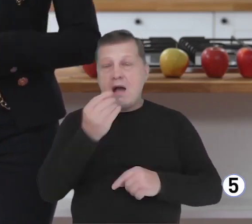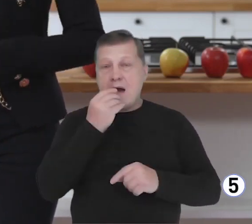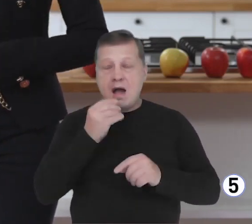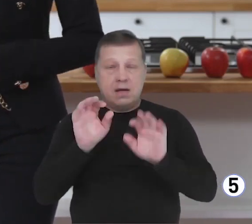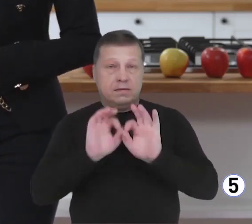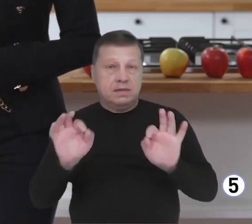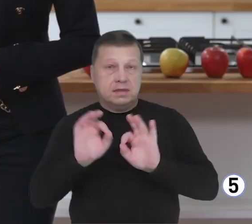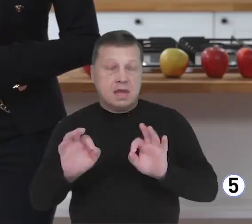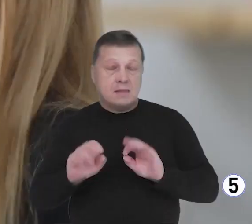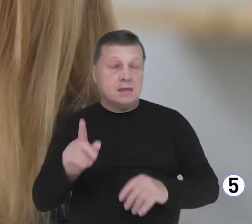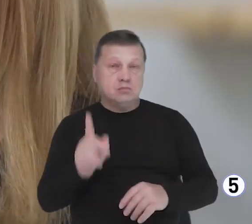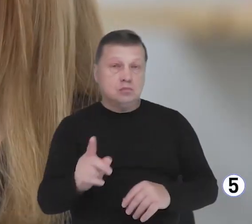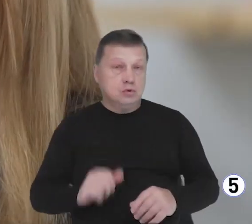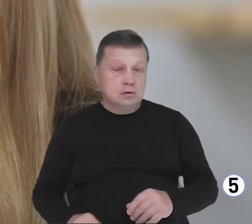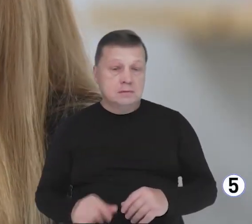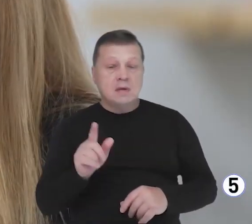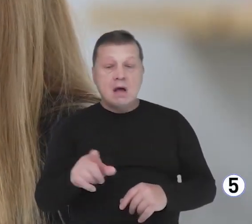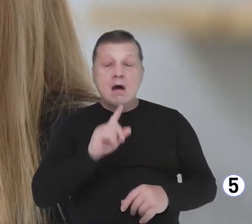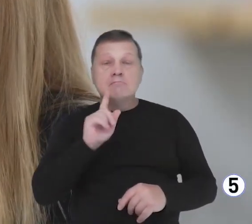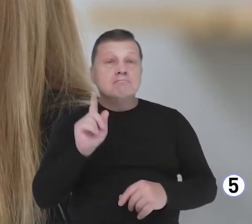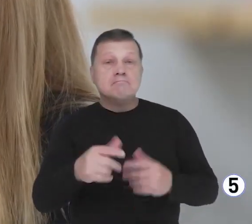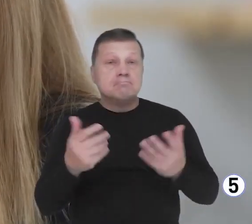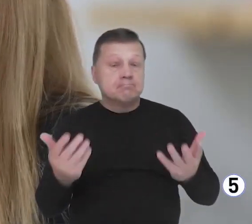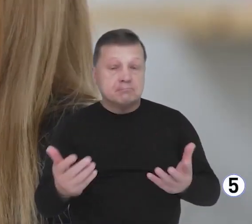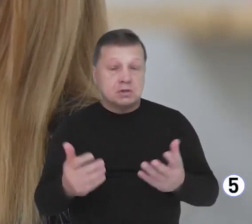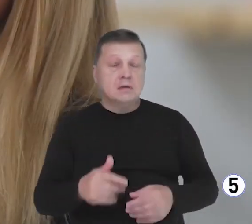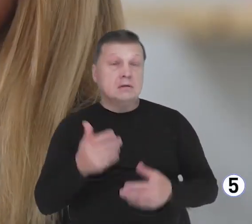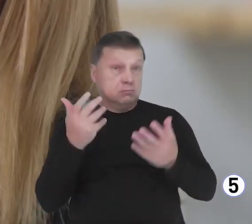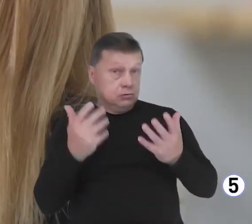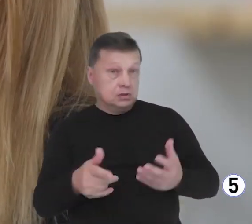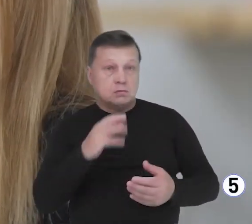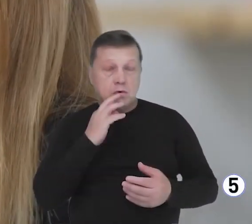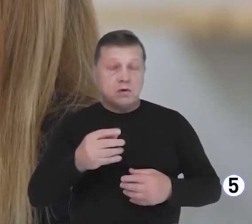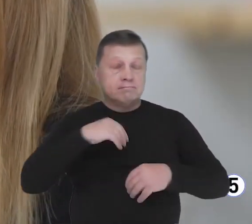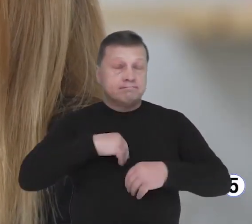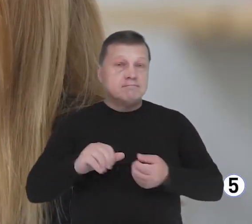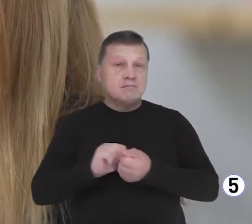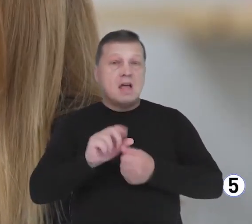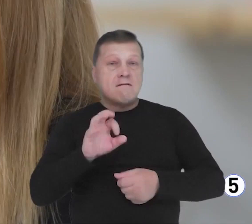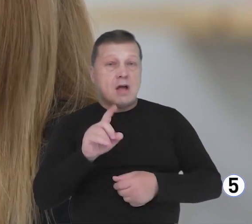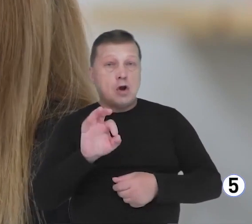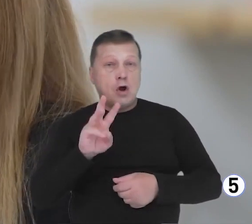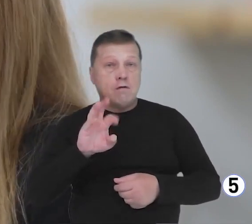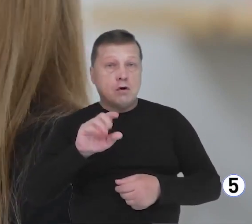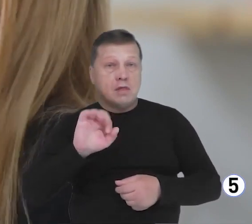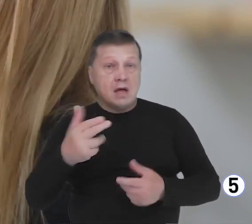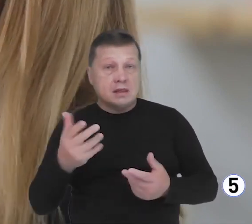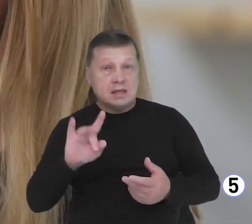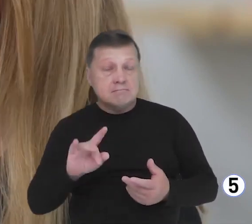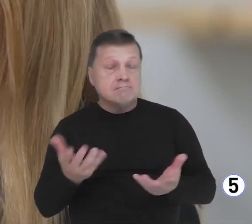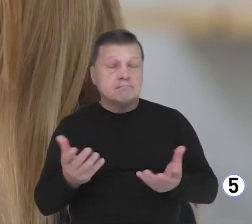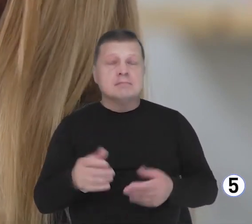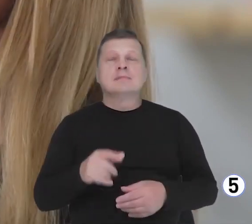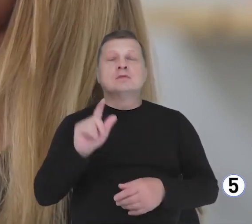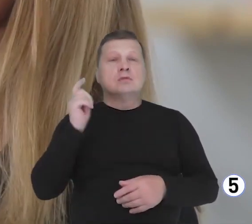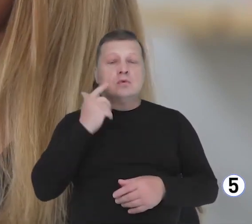indywidualnie dopasowaną dietę. Jakie są najważniejsze zalecenia takiej diety, jeżeli chcemy zadbać o naszą gospodarkę węglowodanową?